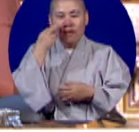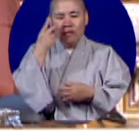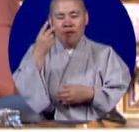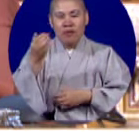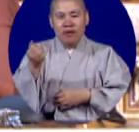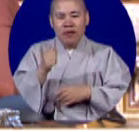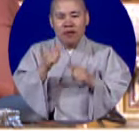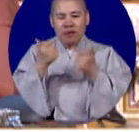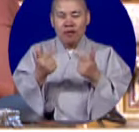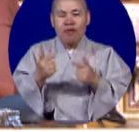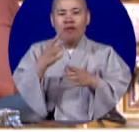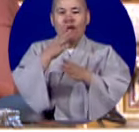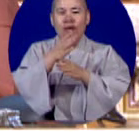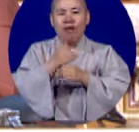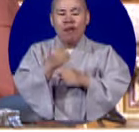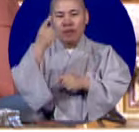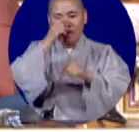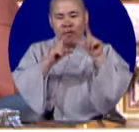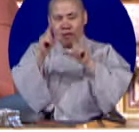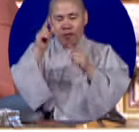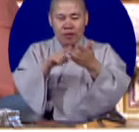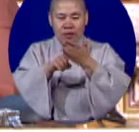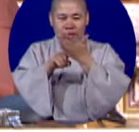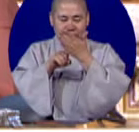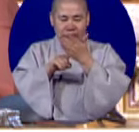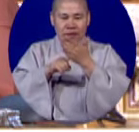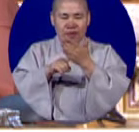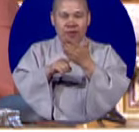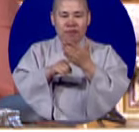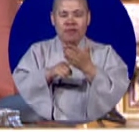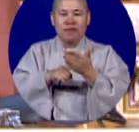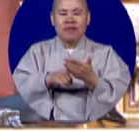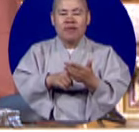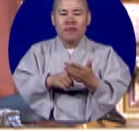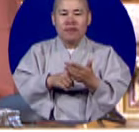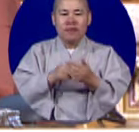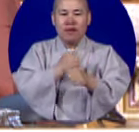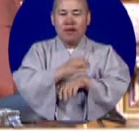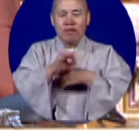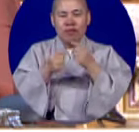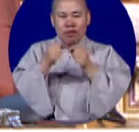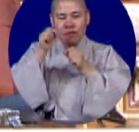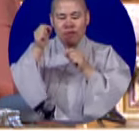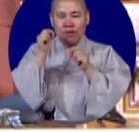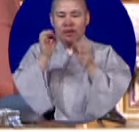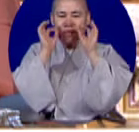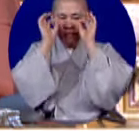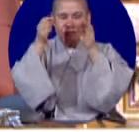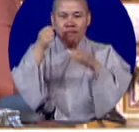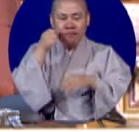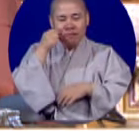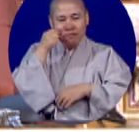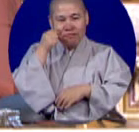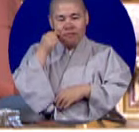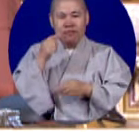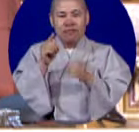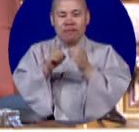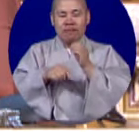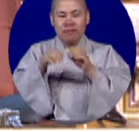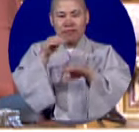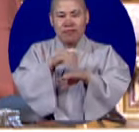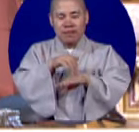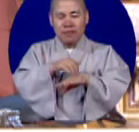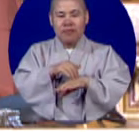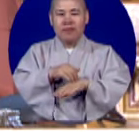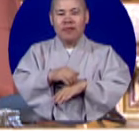언제 얼굴 볼까요? 언제 얼굴 볼까요? 그럼 영원히 못 보는 거죠. 그걸 수행이라고 그러고요.